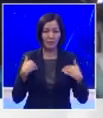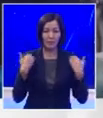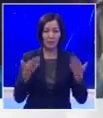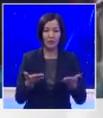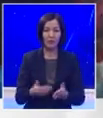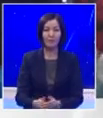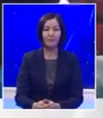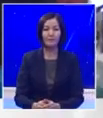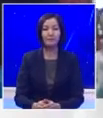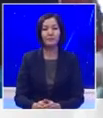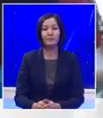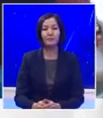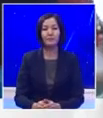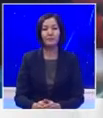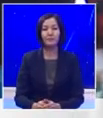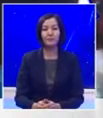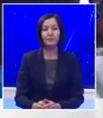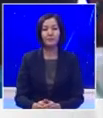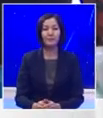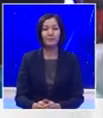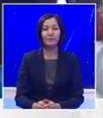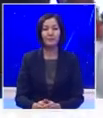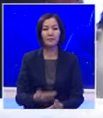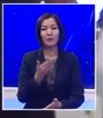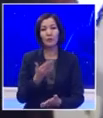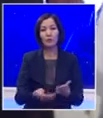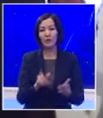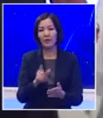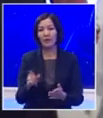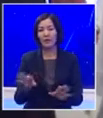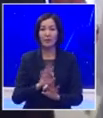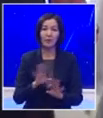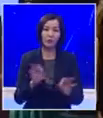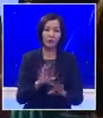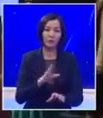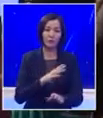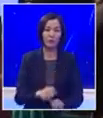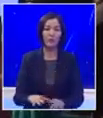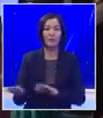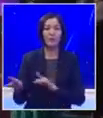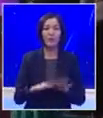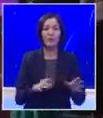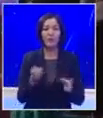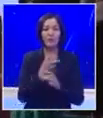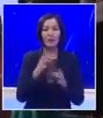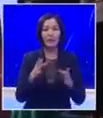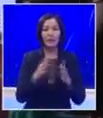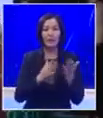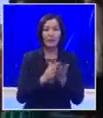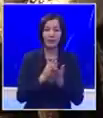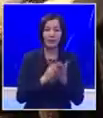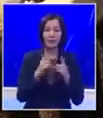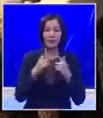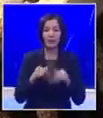жаңағы қалай жасалатынын, оны неге пайдаланатынын сұраған адамдарға айтып түсіндіріп жатырмыз. Шара мәдениет саласы қызметкерлері